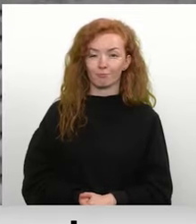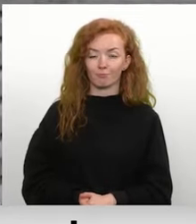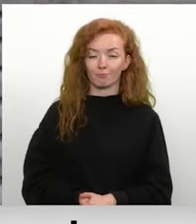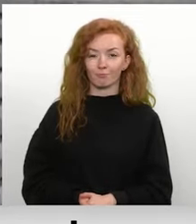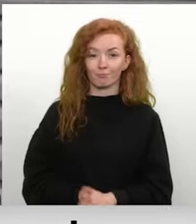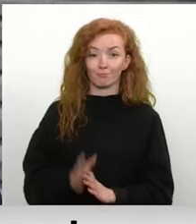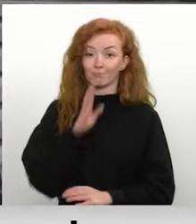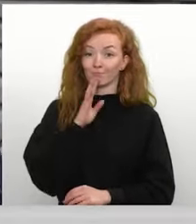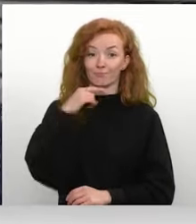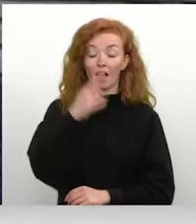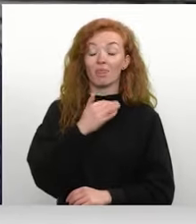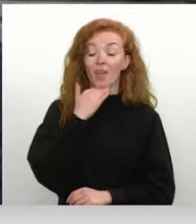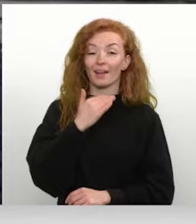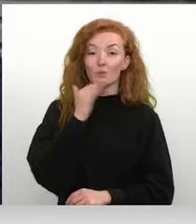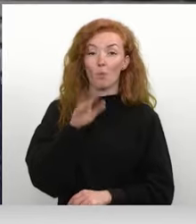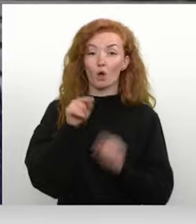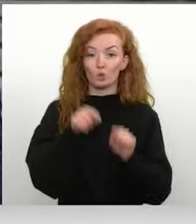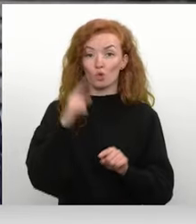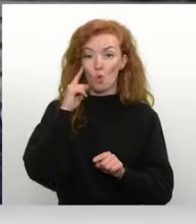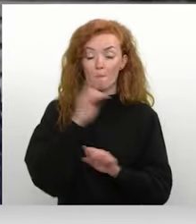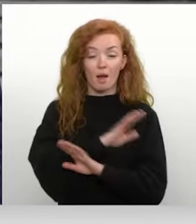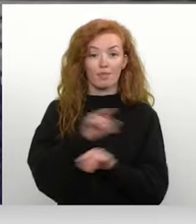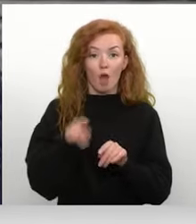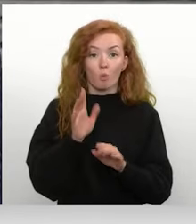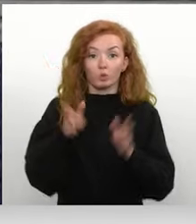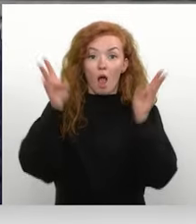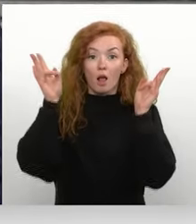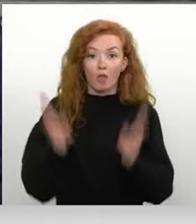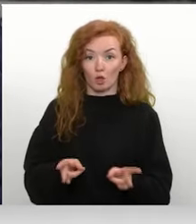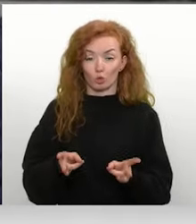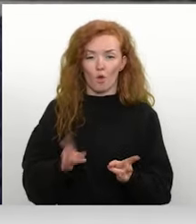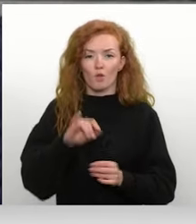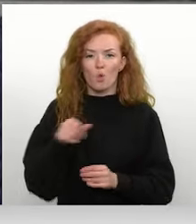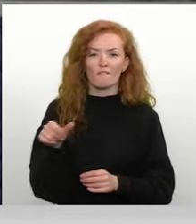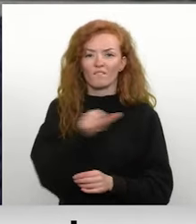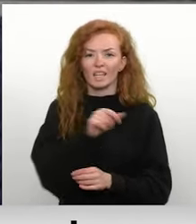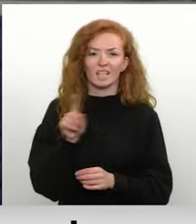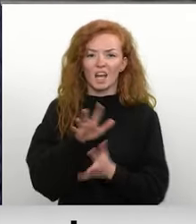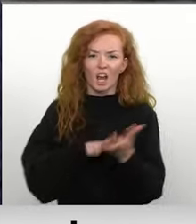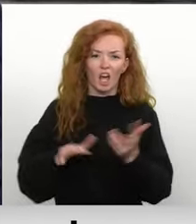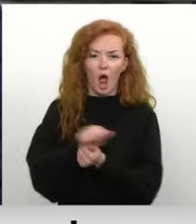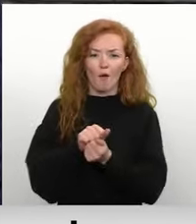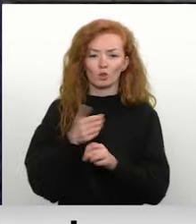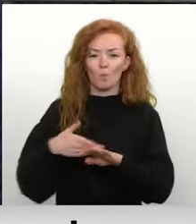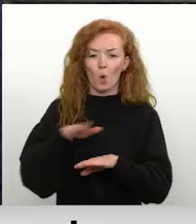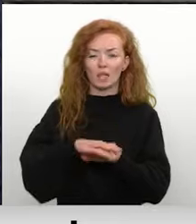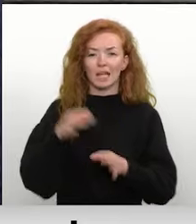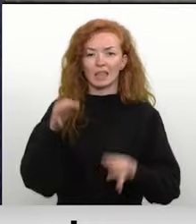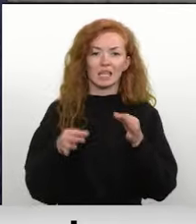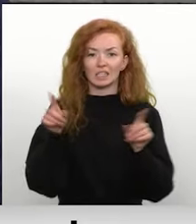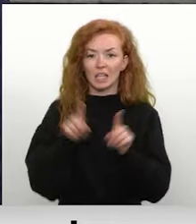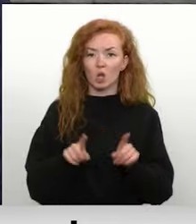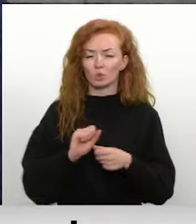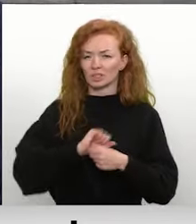it. Es negribu par to domāt. Tā būtu katastrofa. Tāpēc, ka viņi ir grāvuši Polijas tieslietu sistēmu, viņi